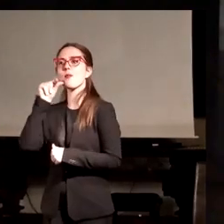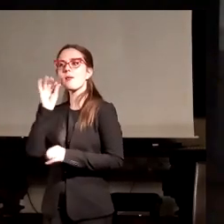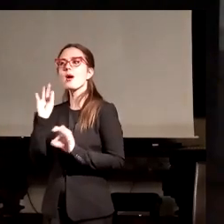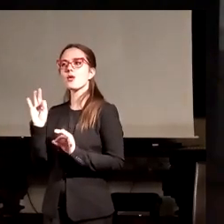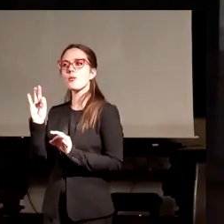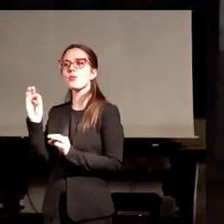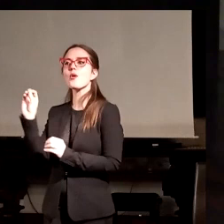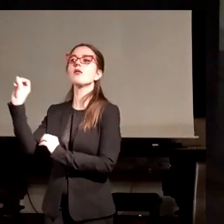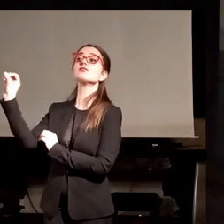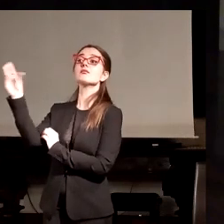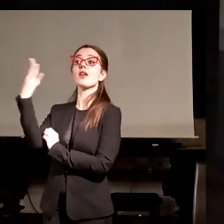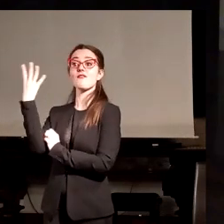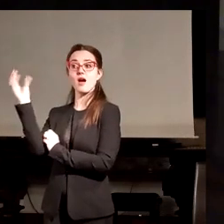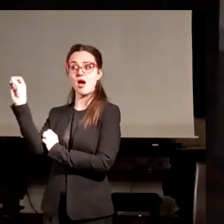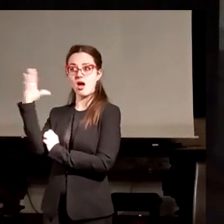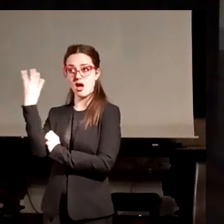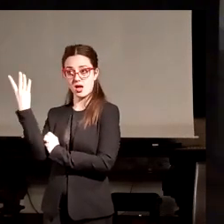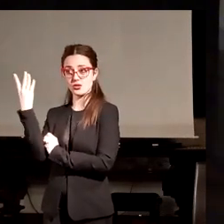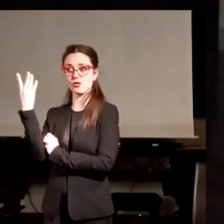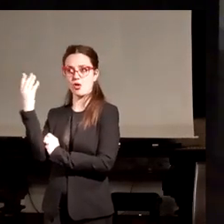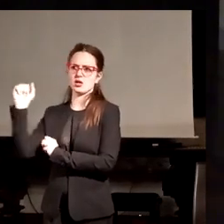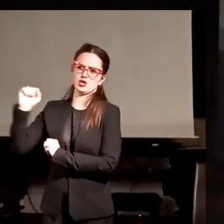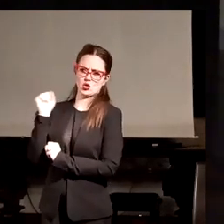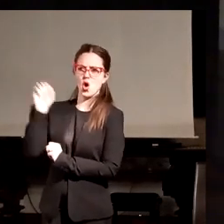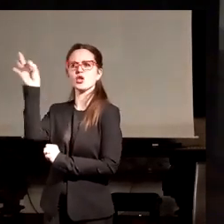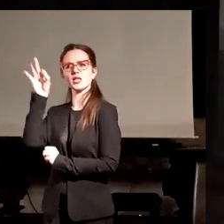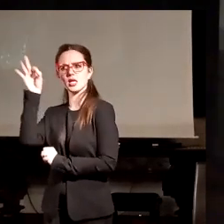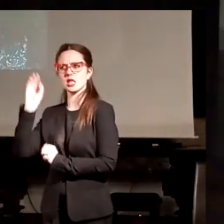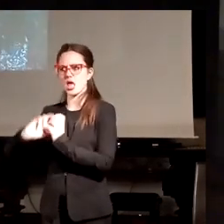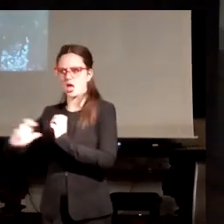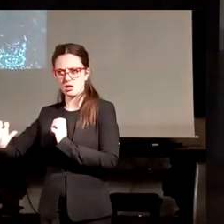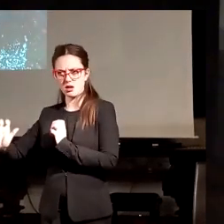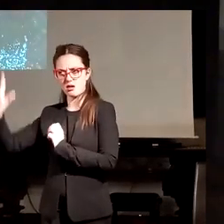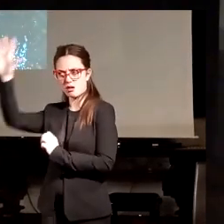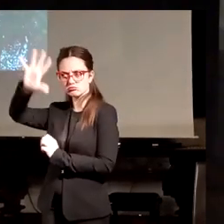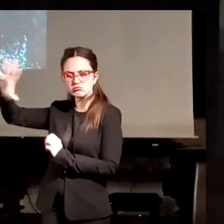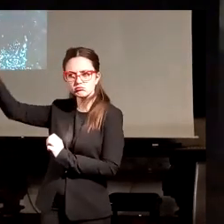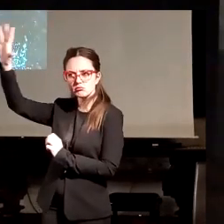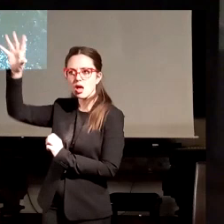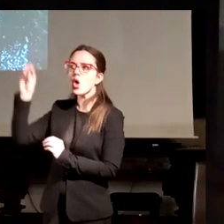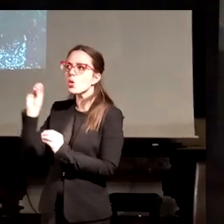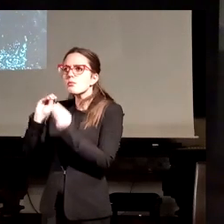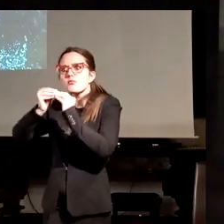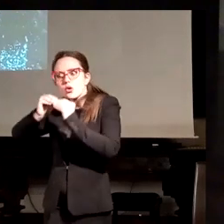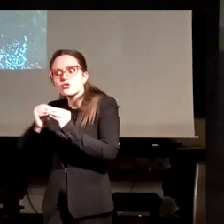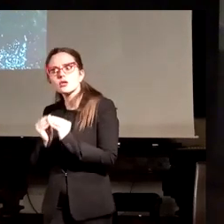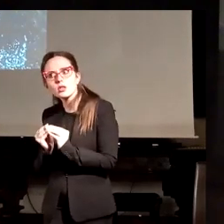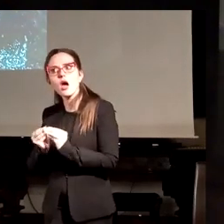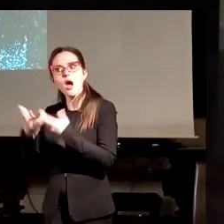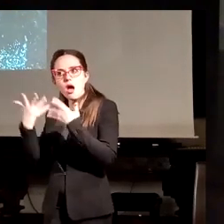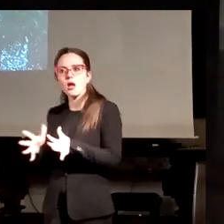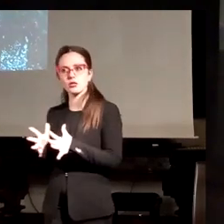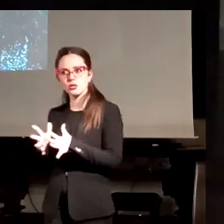fari i fari lungo le coste la scozia e l'inghilterra eccetera ne ha progettati costruiti e